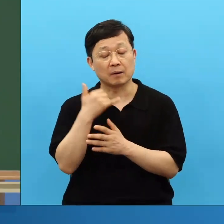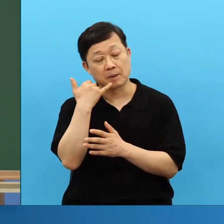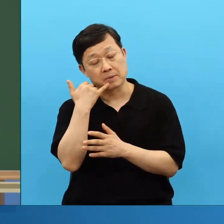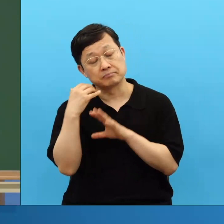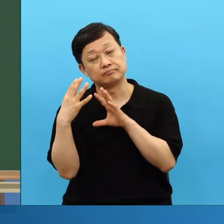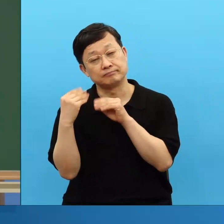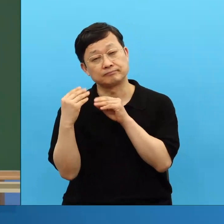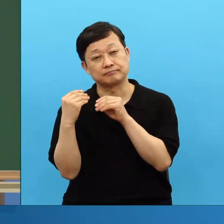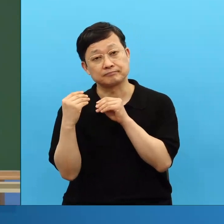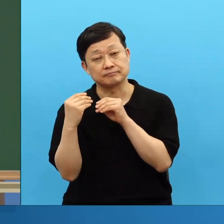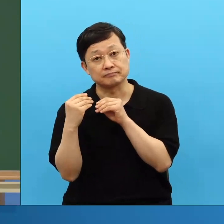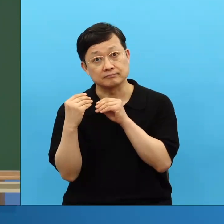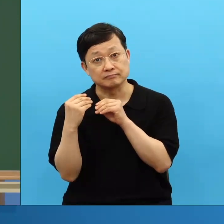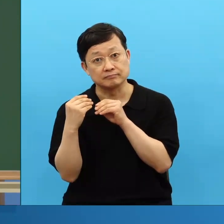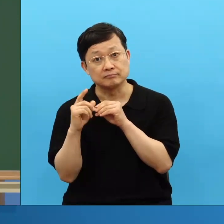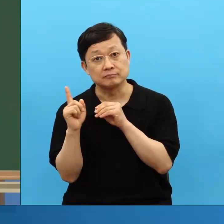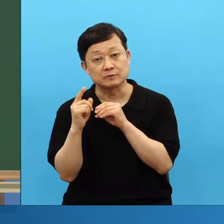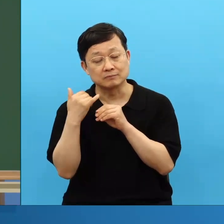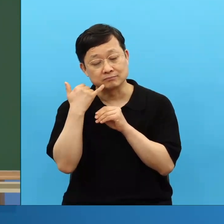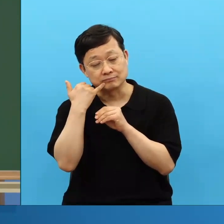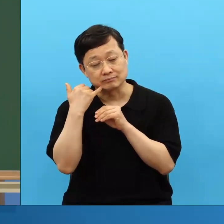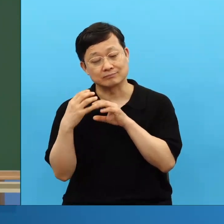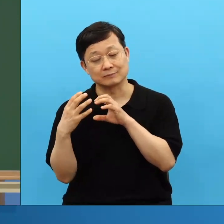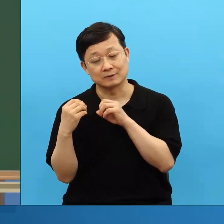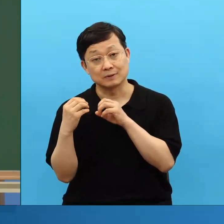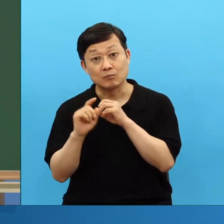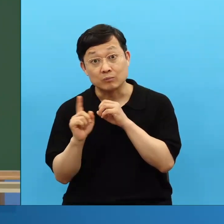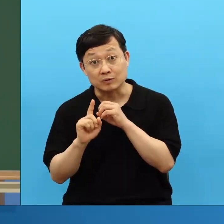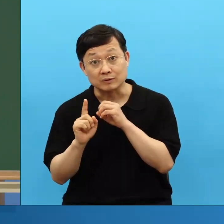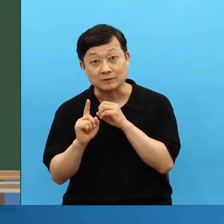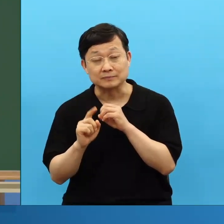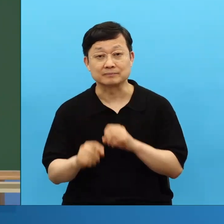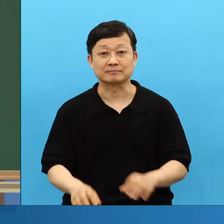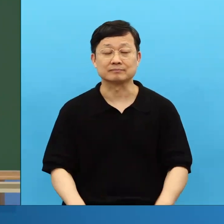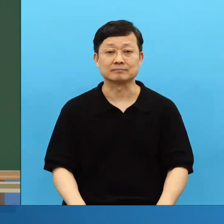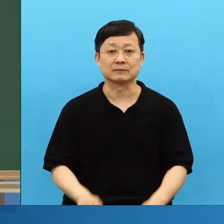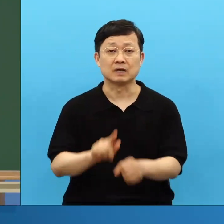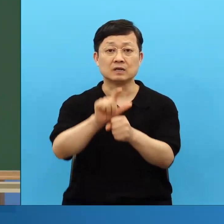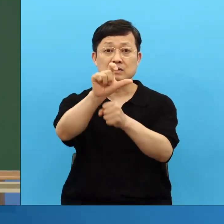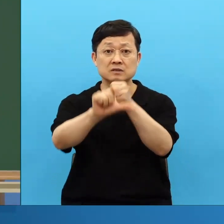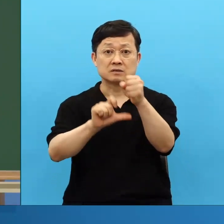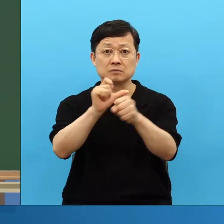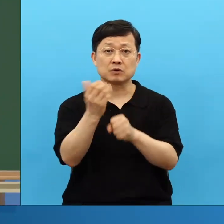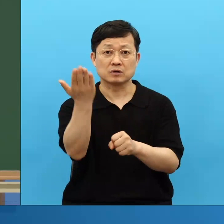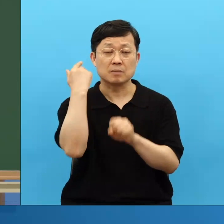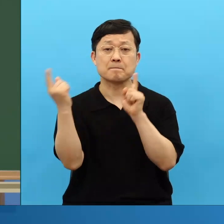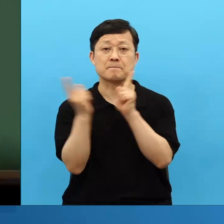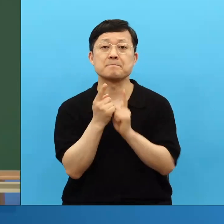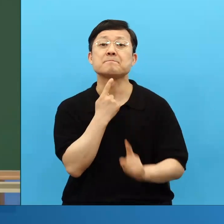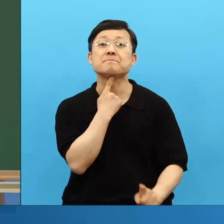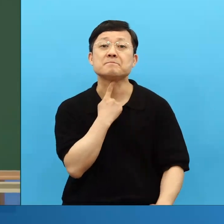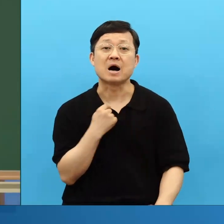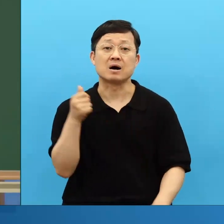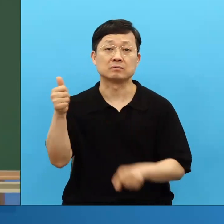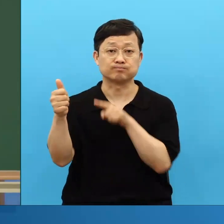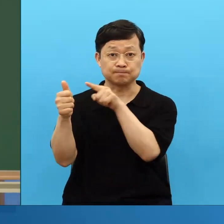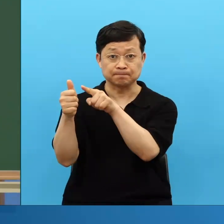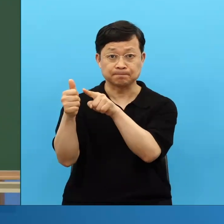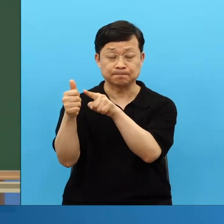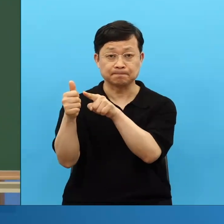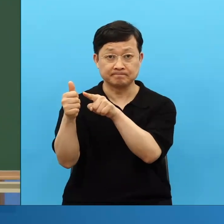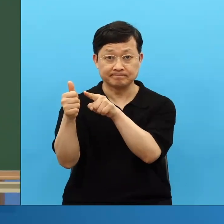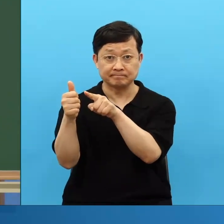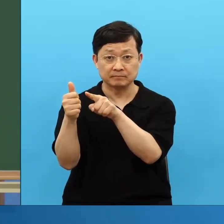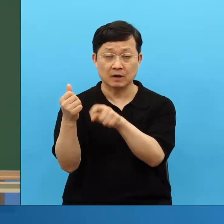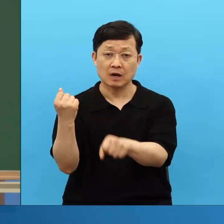했는데 어떤 통화였냐 하면 15년 전 만났던 친구예요. 그 친구가 이제